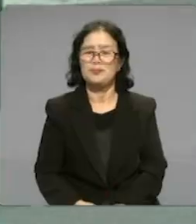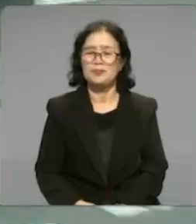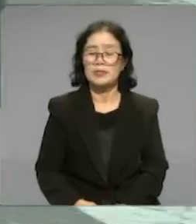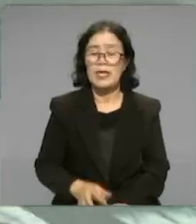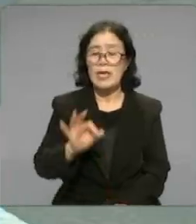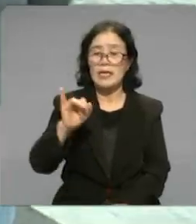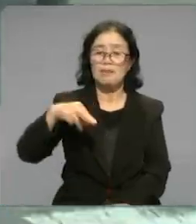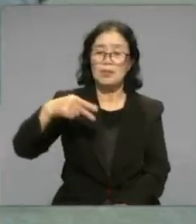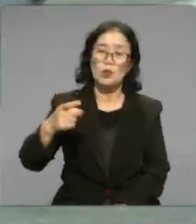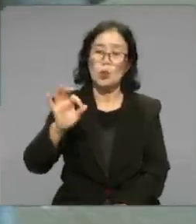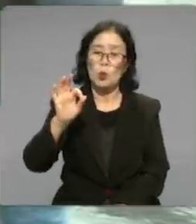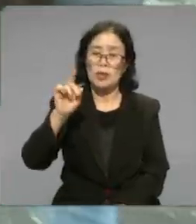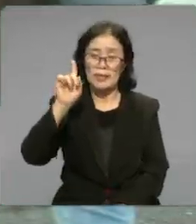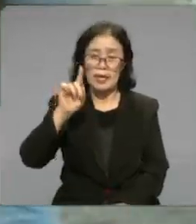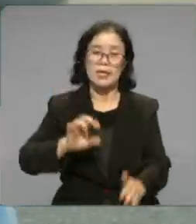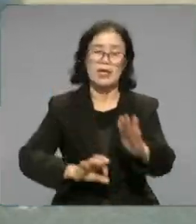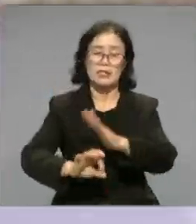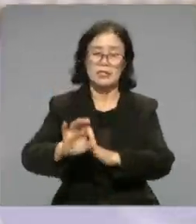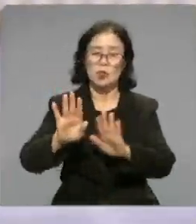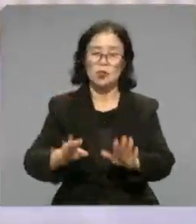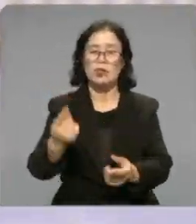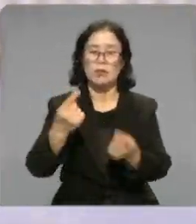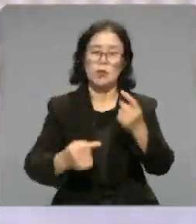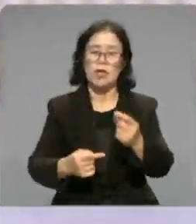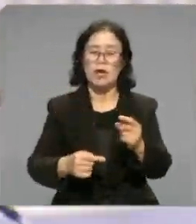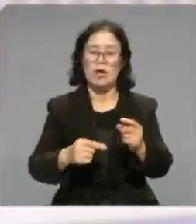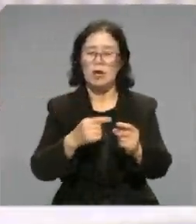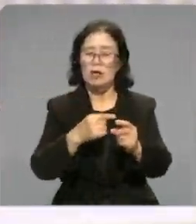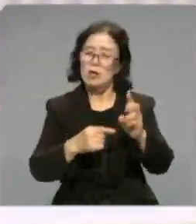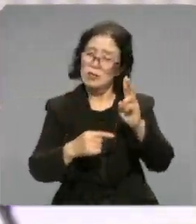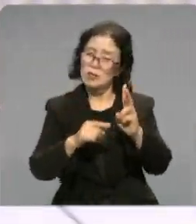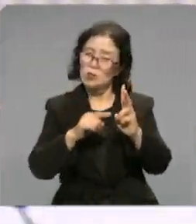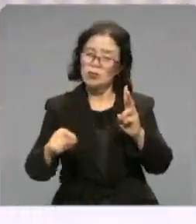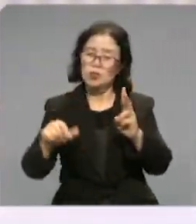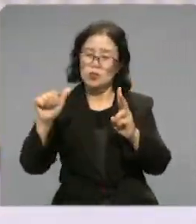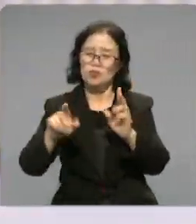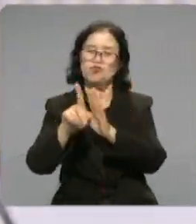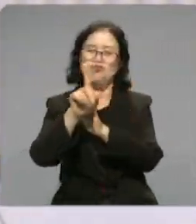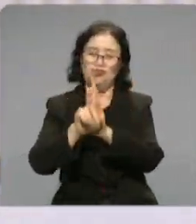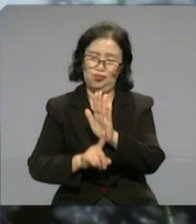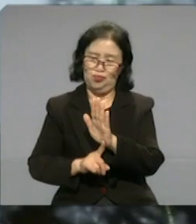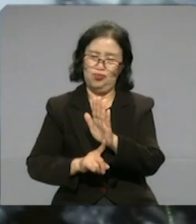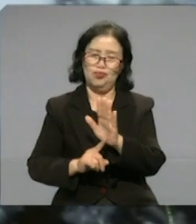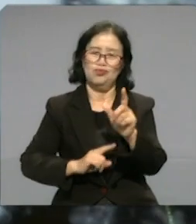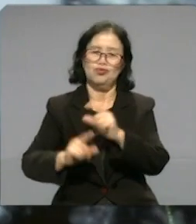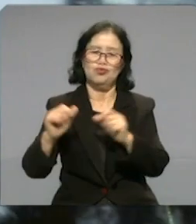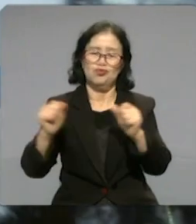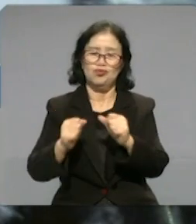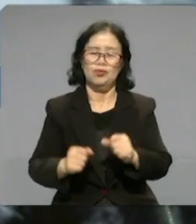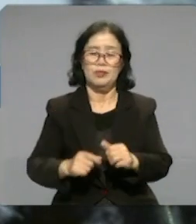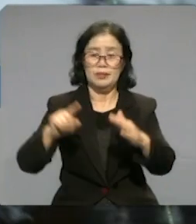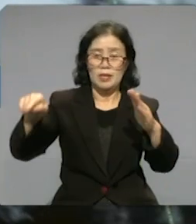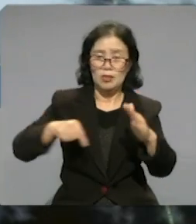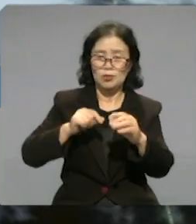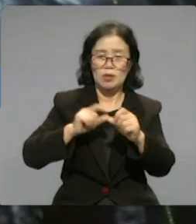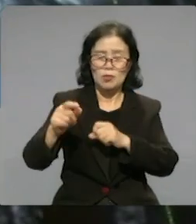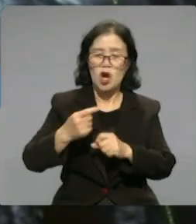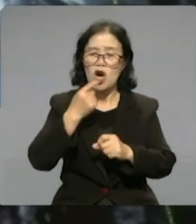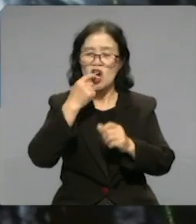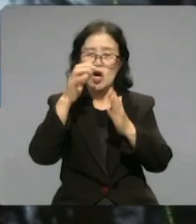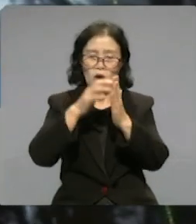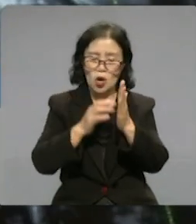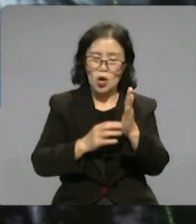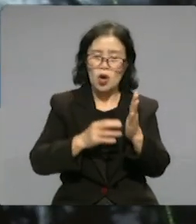절기상 입동인 내일 아침은 오늘보다 2도에서 5도 더 낮아져 춥겠습니다. 내륙 대부분 지역에 서리가